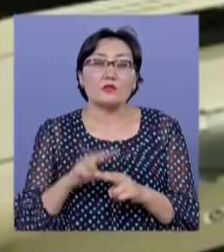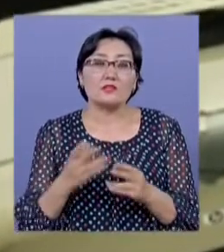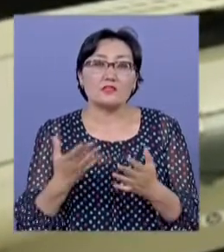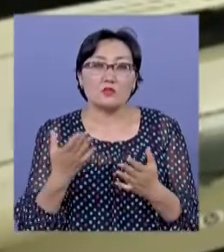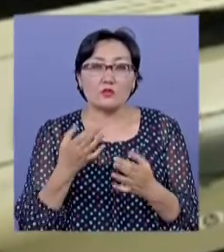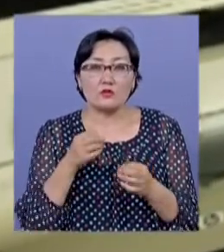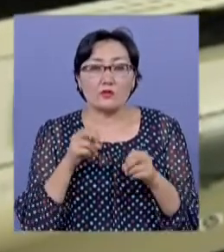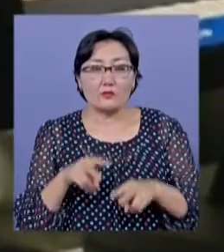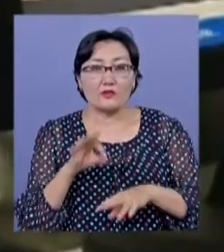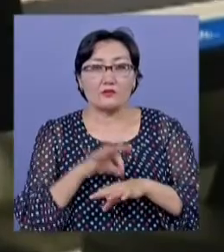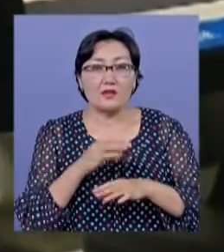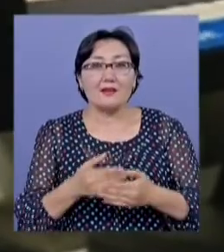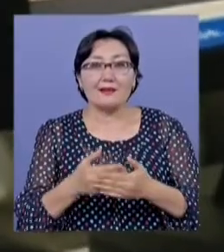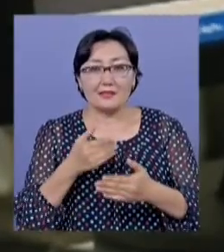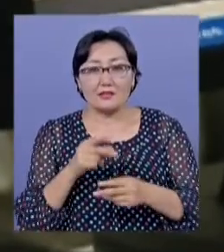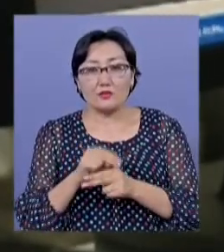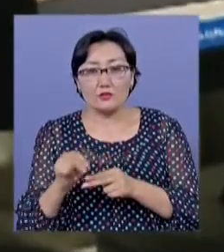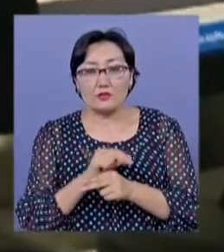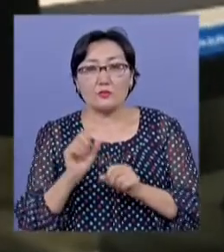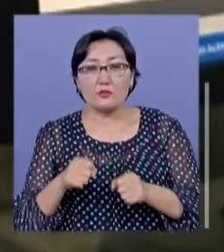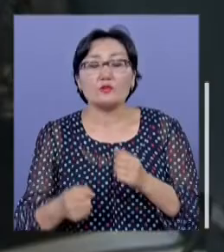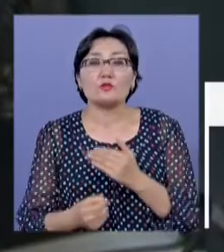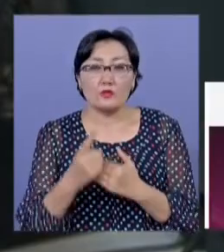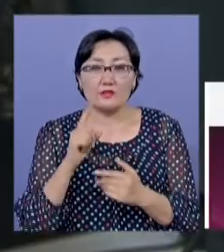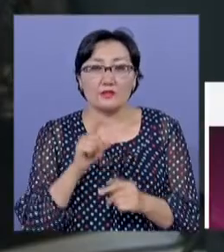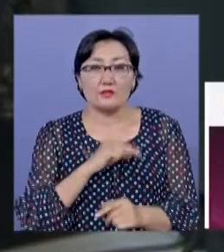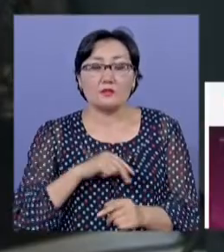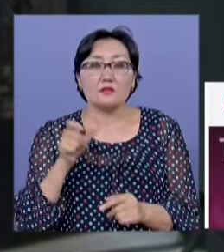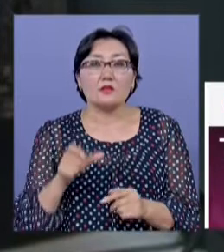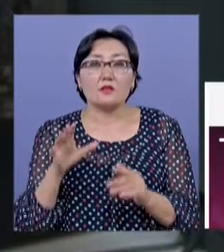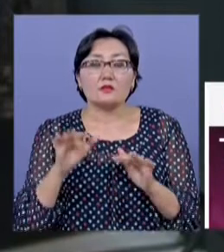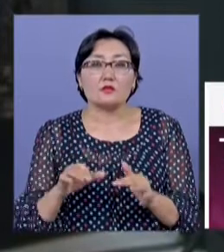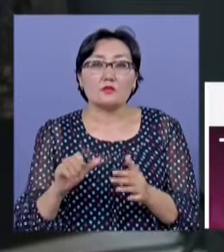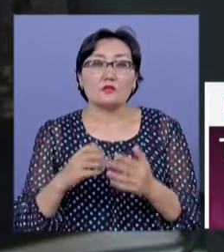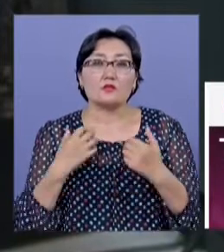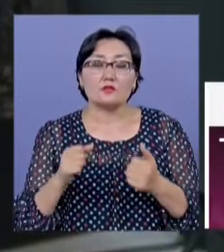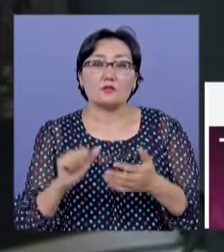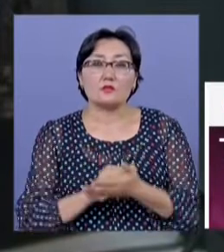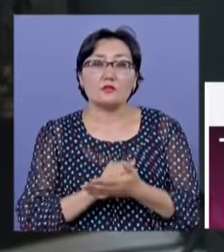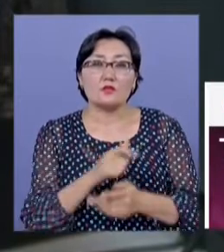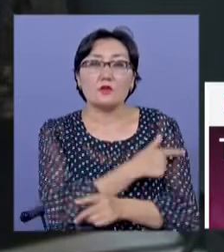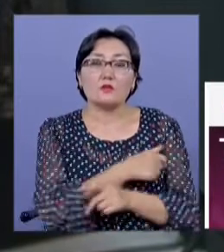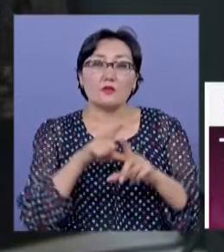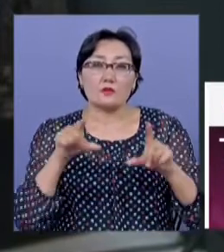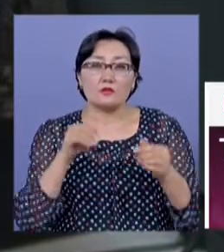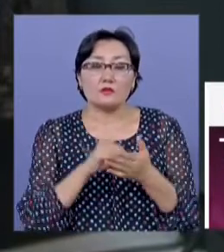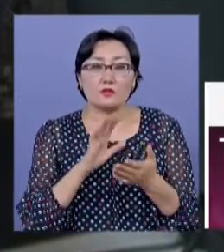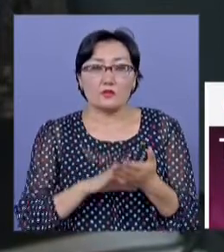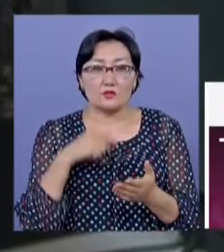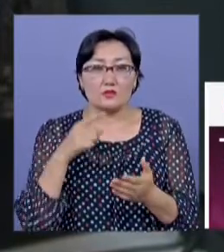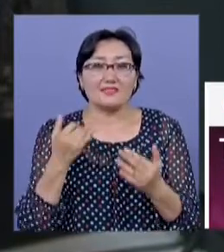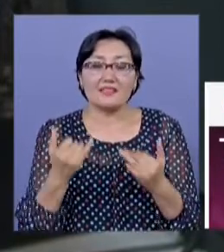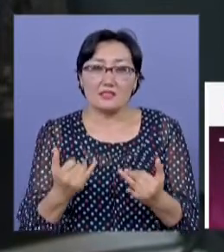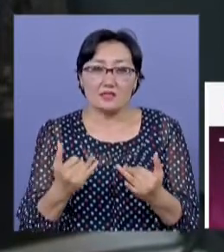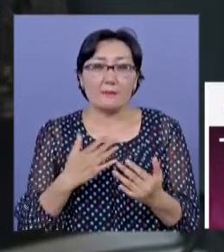бір қауіпті дерттердің алдын алуға мүмкіндік туады, дейді мамандар. Мамандар электрондық денсаулық төлқұжат арқылы емханаға тіркелуге болатынын айтқан еді. Дәл